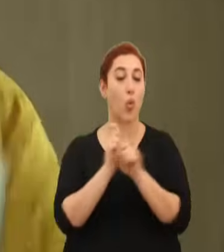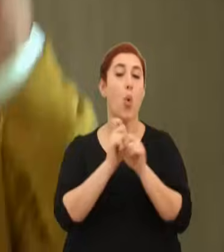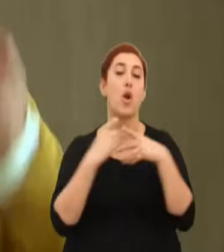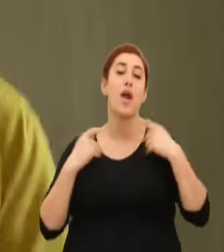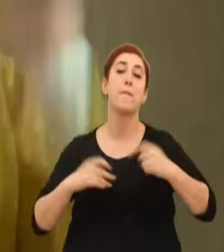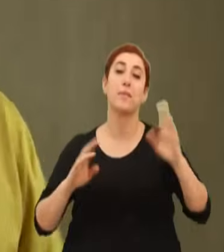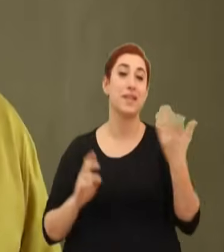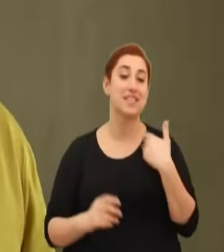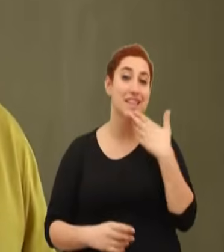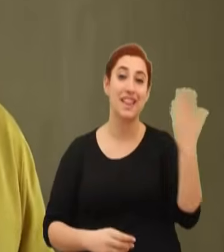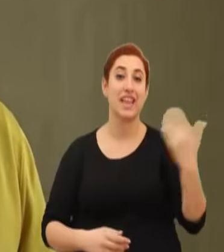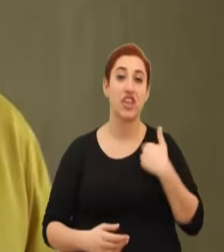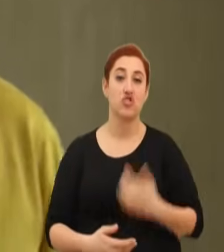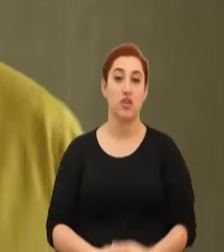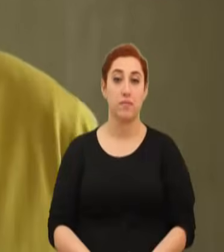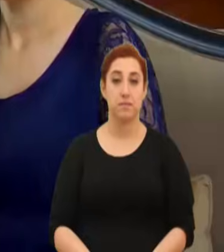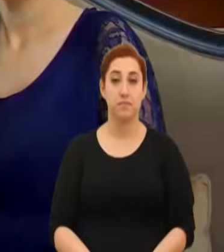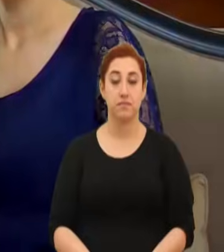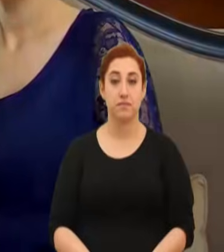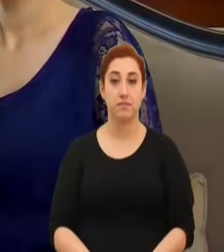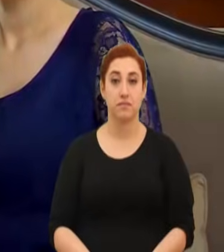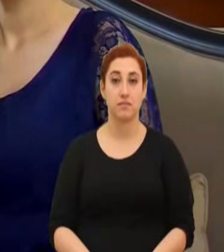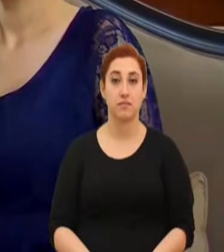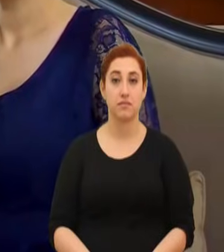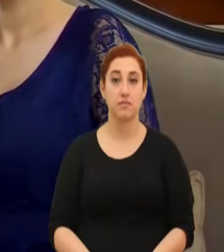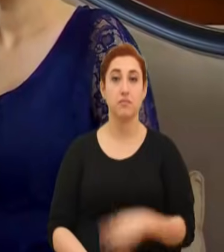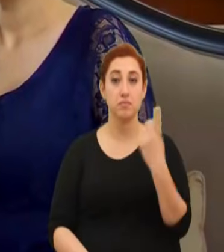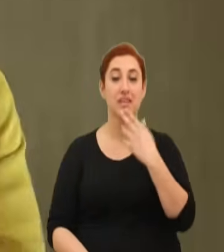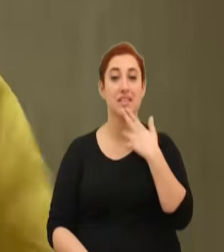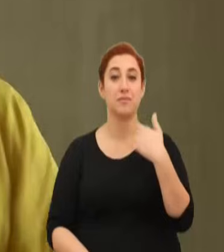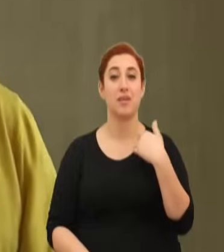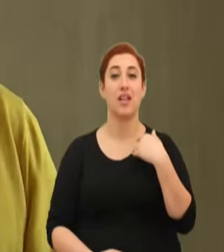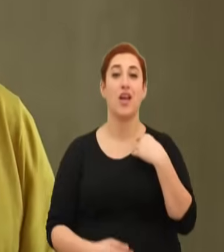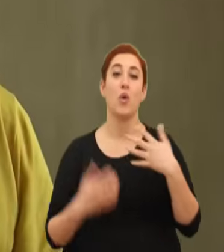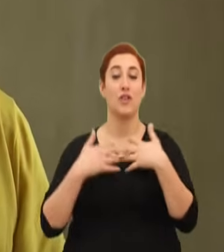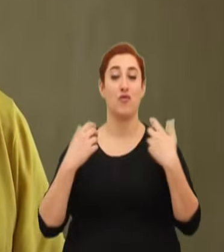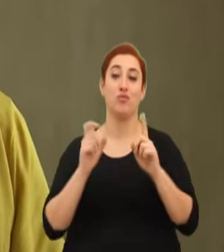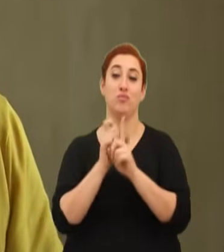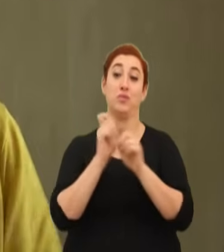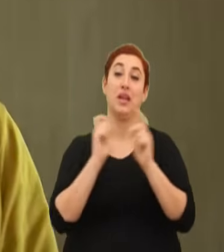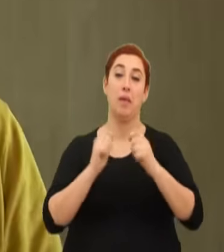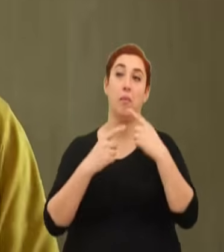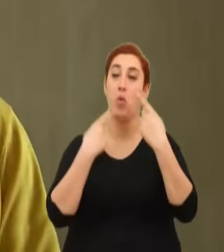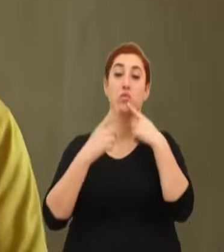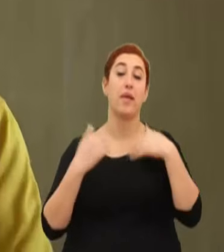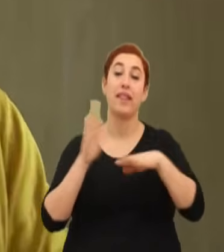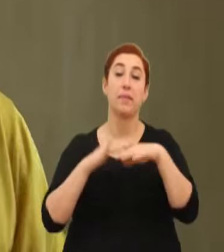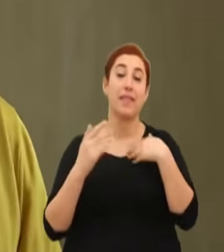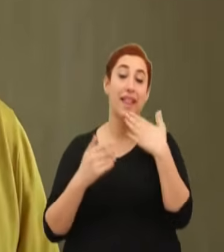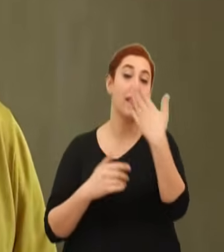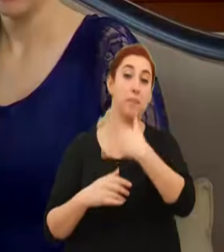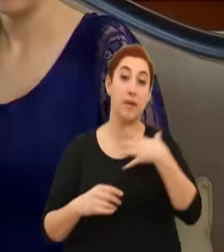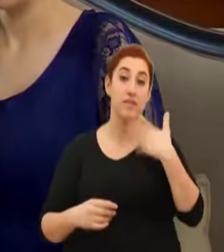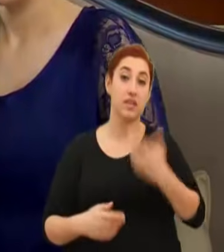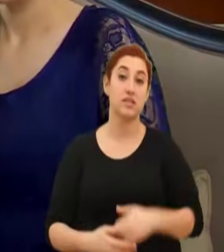mukayyet olamadım. Nasıl diyeceğim ben şimdi ona? Bir de kızı bana savunuyorsunuz. He? Ne yapacağım ben şimdi? Ne diyeceğim